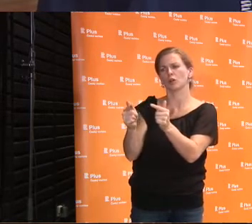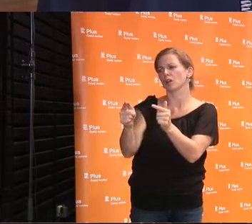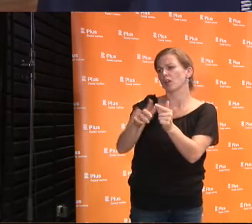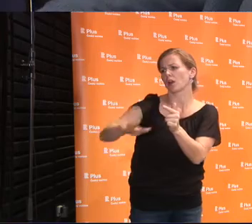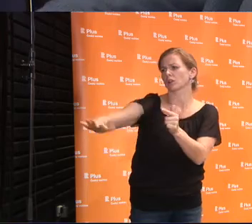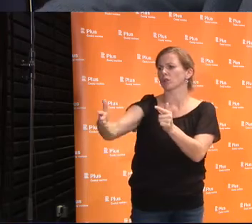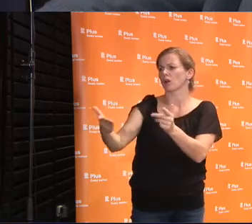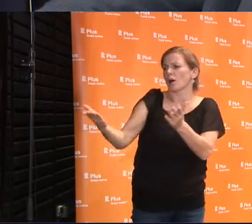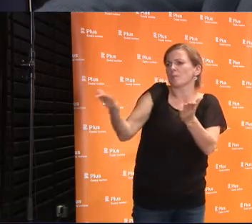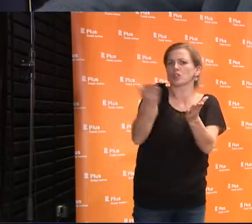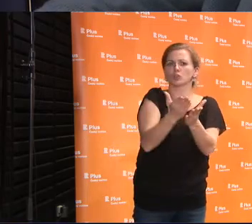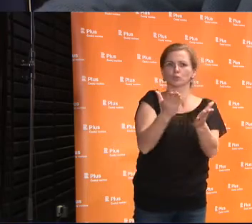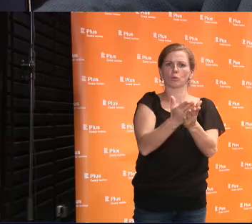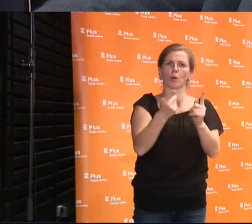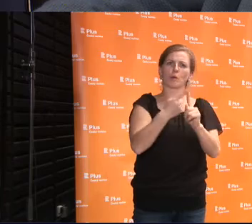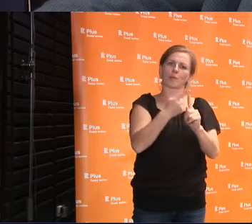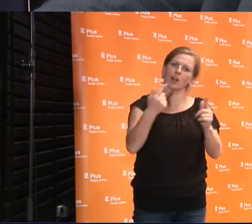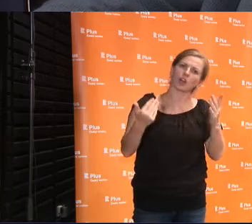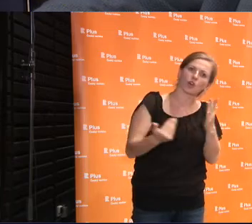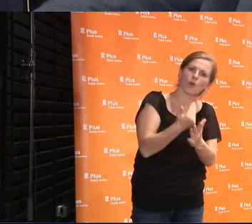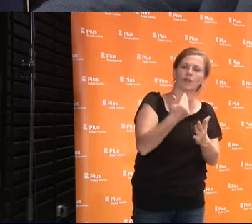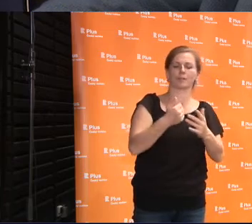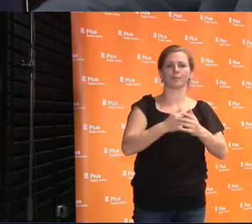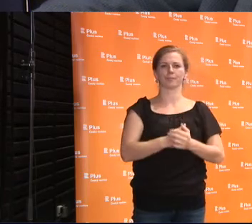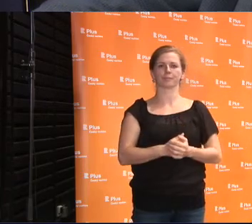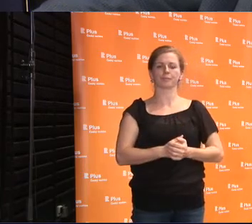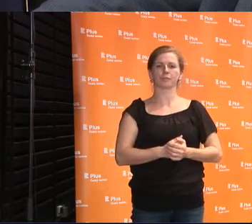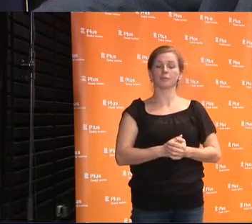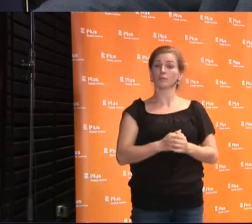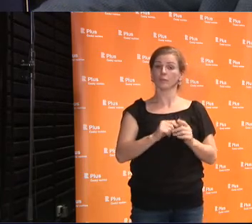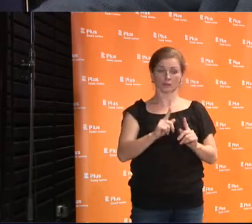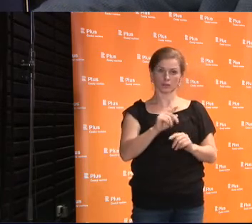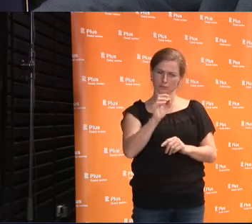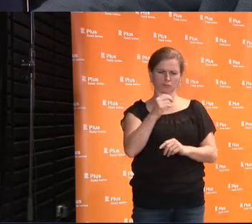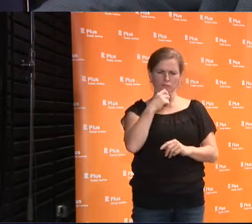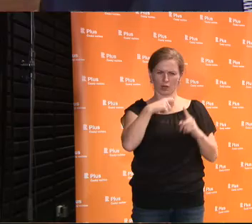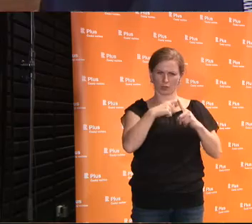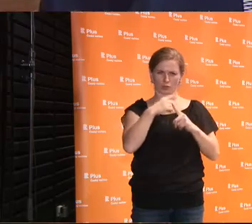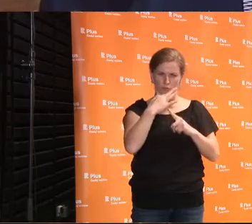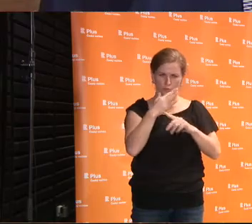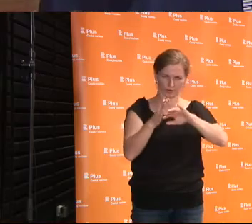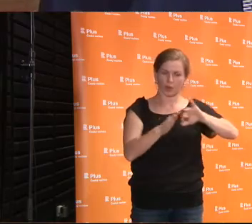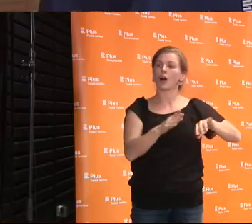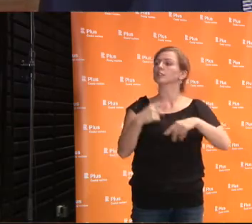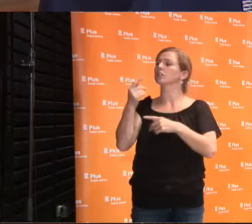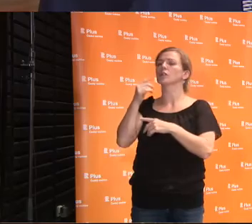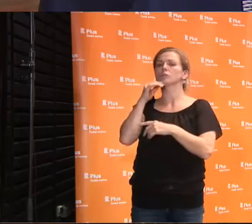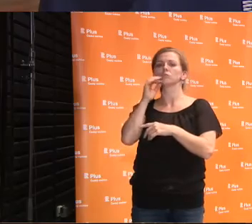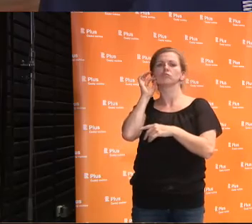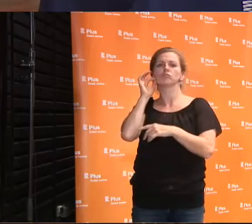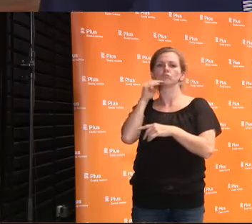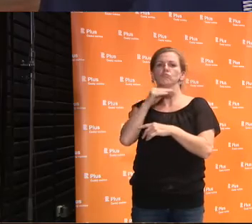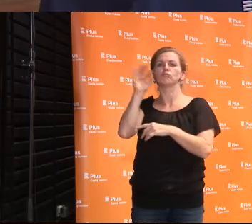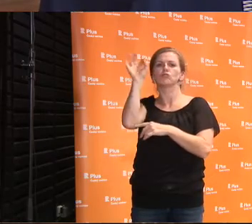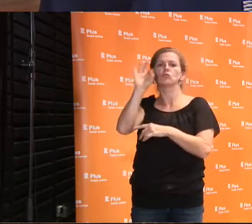přizpůsobit novým podmínkám, jak ji pravděpodobně posílit. Říká Bohumil Kartous. Pane Špidlo, nebylo to, o čem jste mluvil, to, že musíme tady rozšířit vůbec definici a